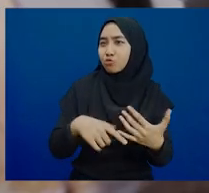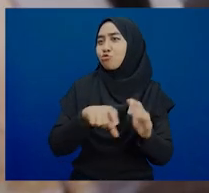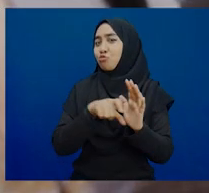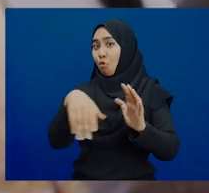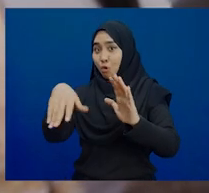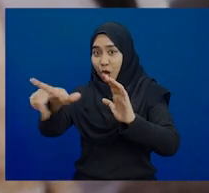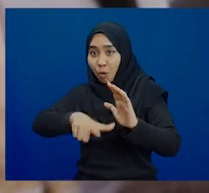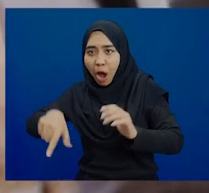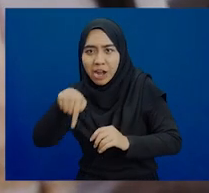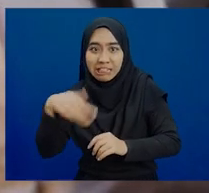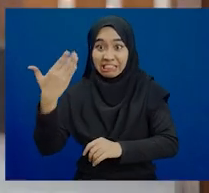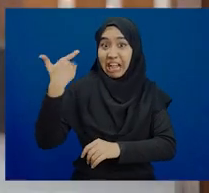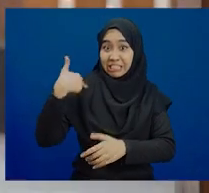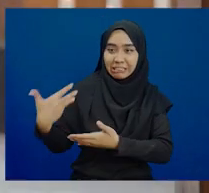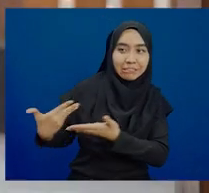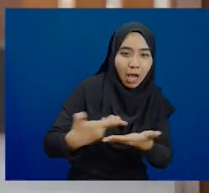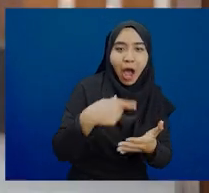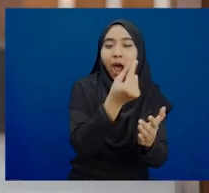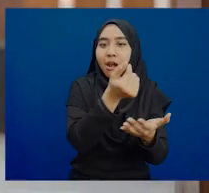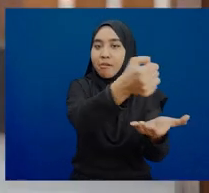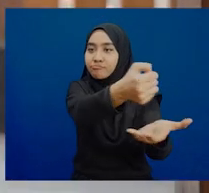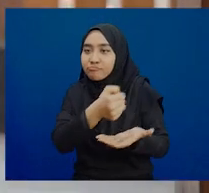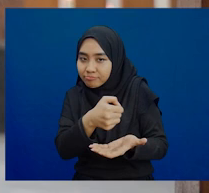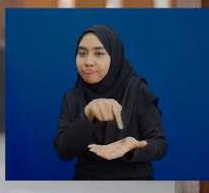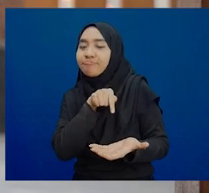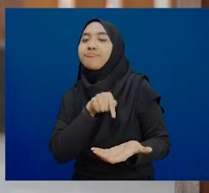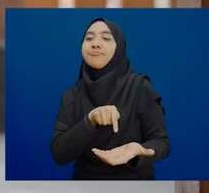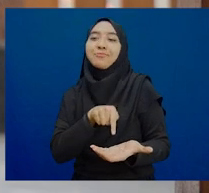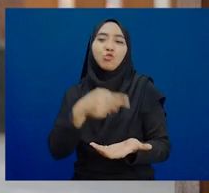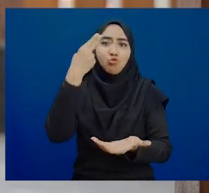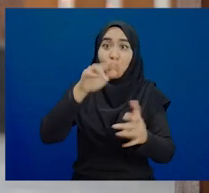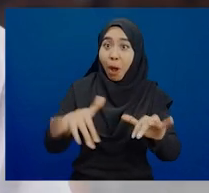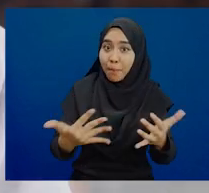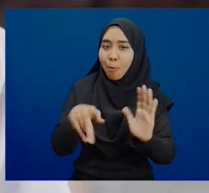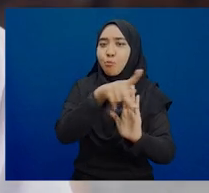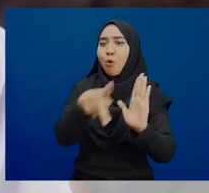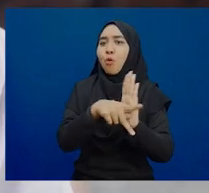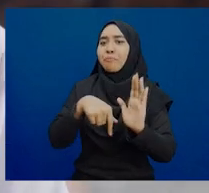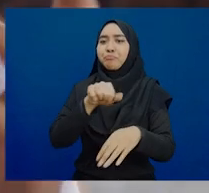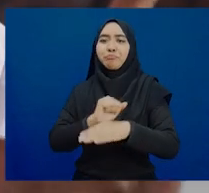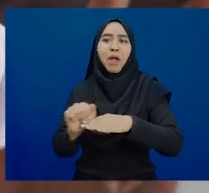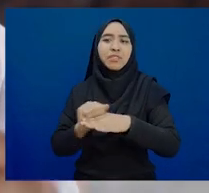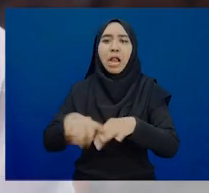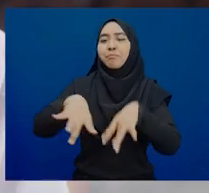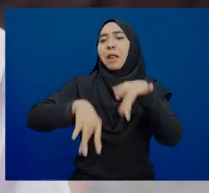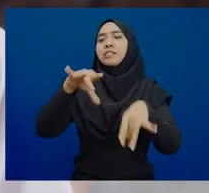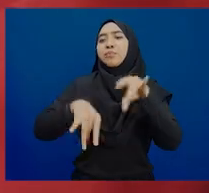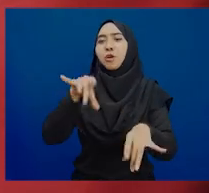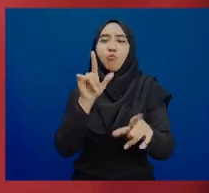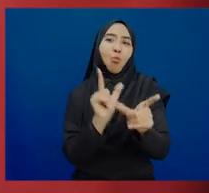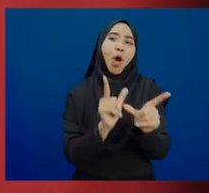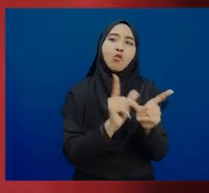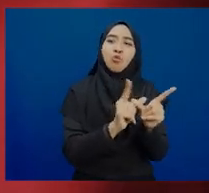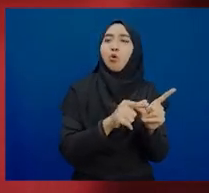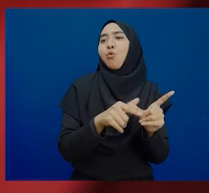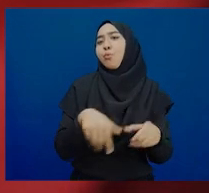dari perangkat kelurahan juga kemarin diberikan anggaran untuk pelatihan, kemarin ada manajemen warung